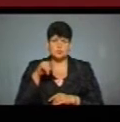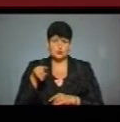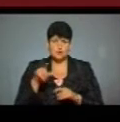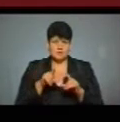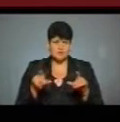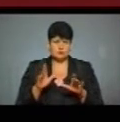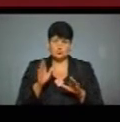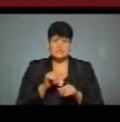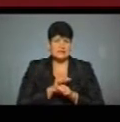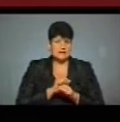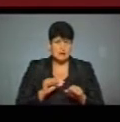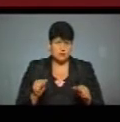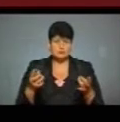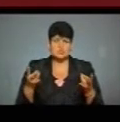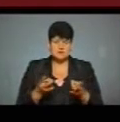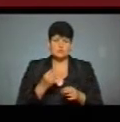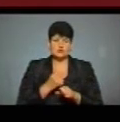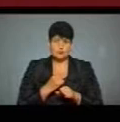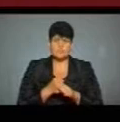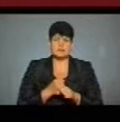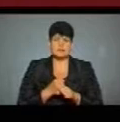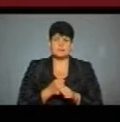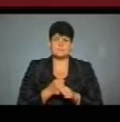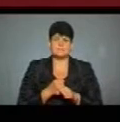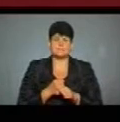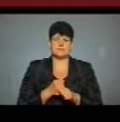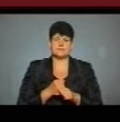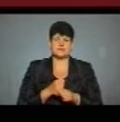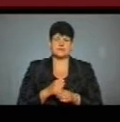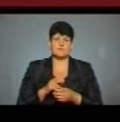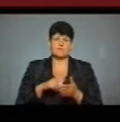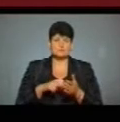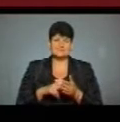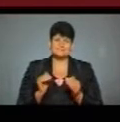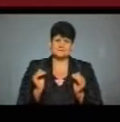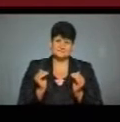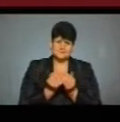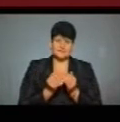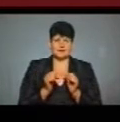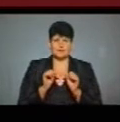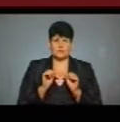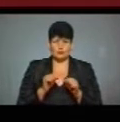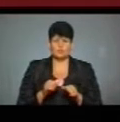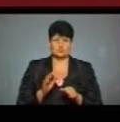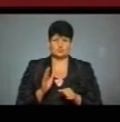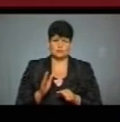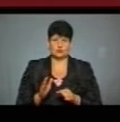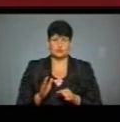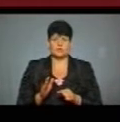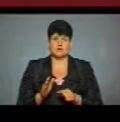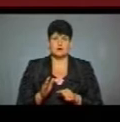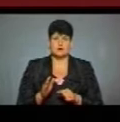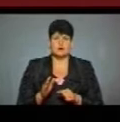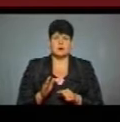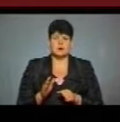потрібно зробити дійсно розмитнення, яке буде влаштовувати не просто ті машини, власні ті машини, які на сьогоднішній день є в